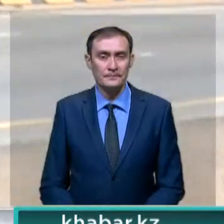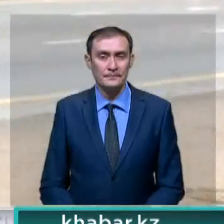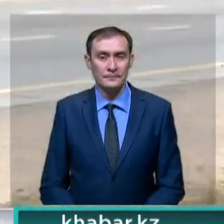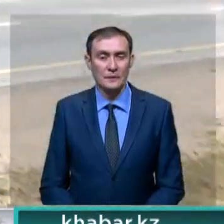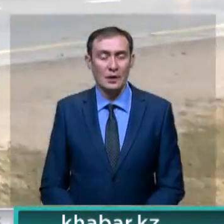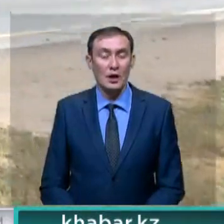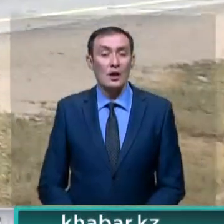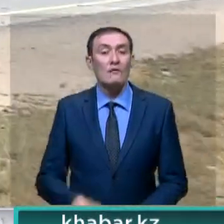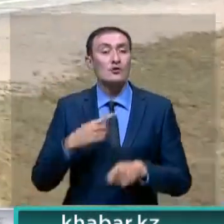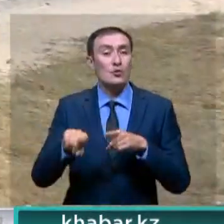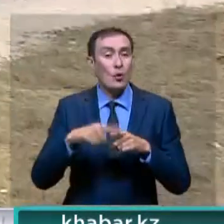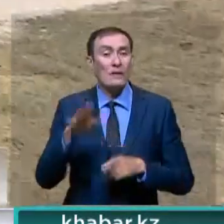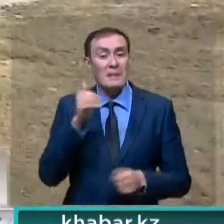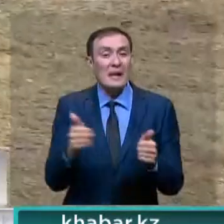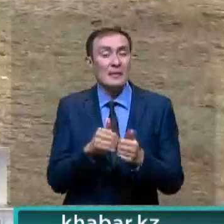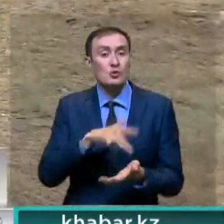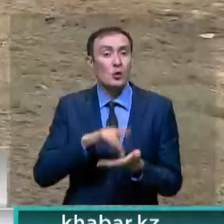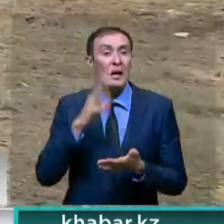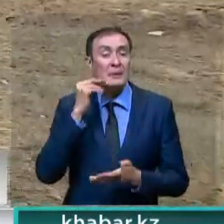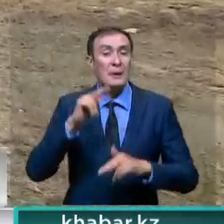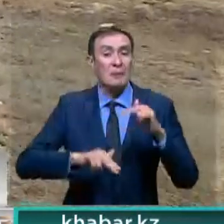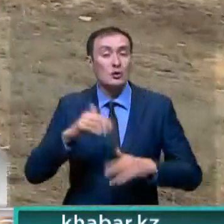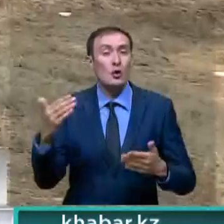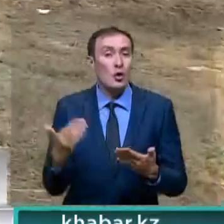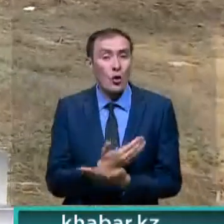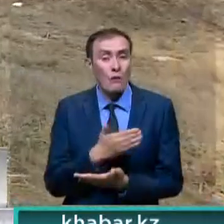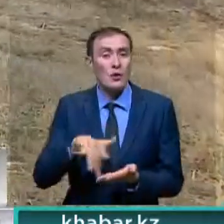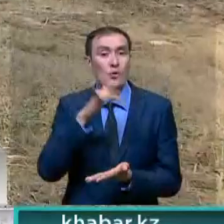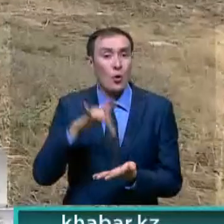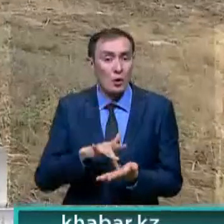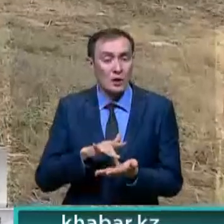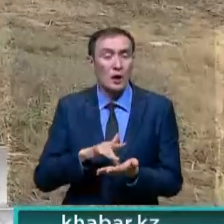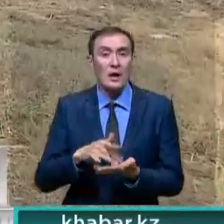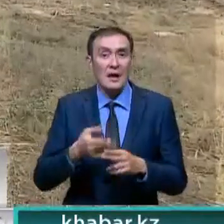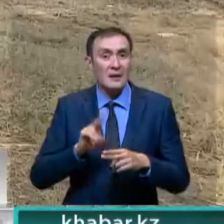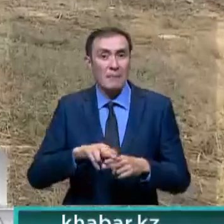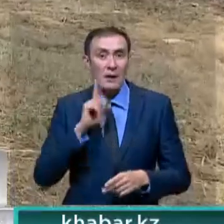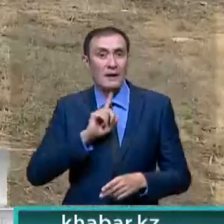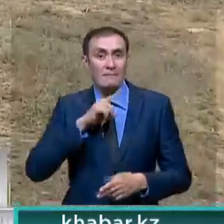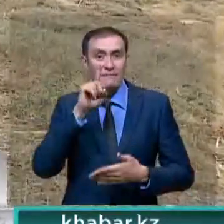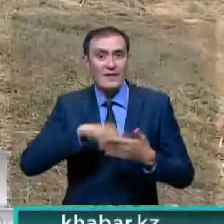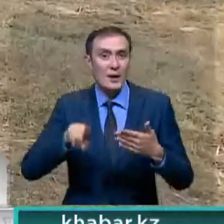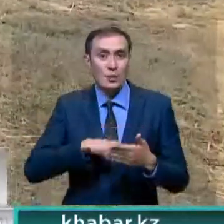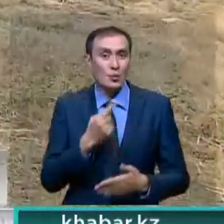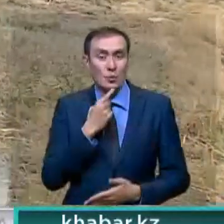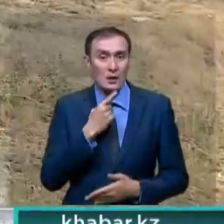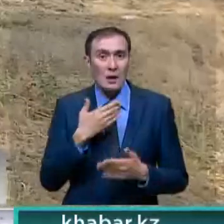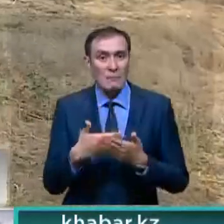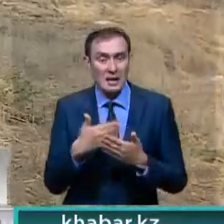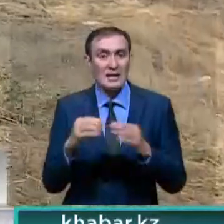В то, что в недалеком будущем близ Алматы появится совершенно новый город, пока верится с трудом, все-таки порядка 10